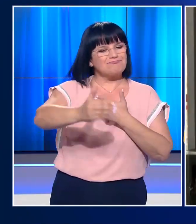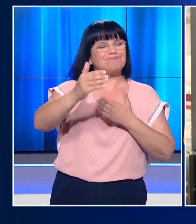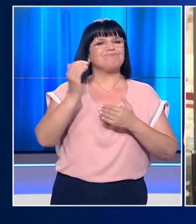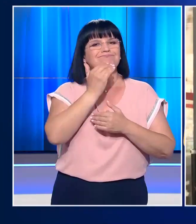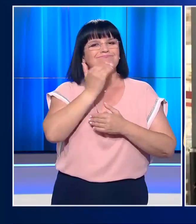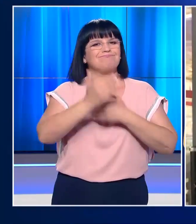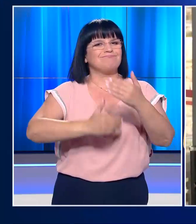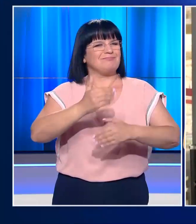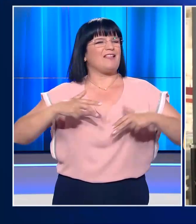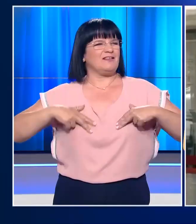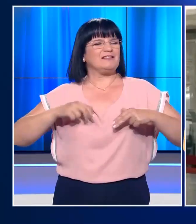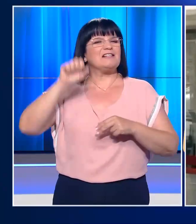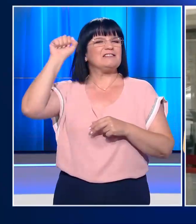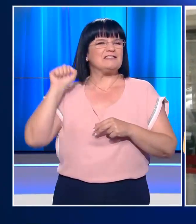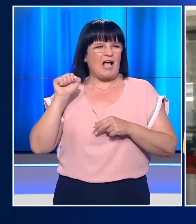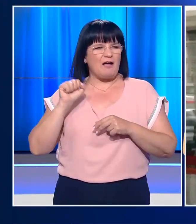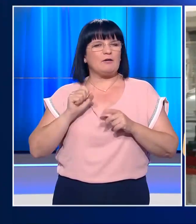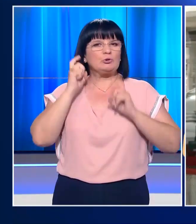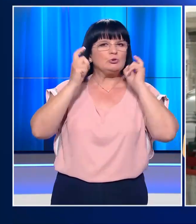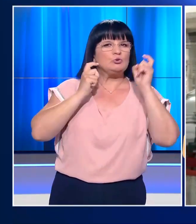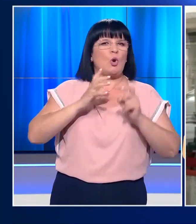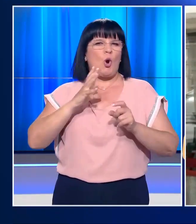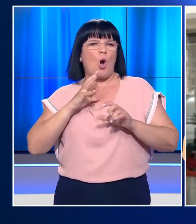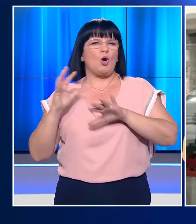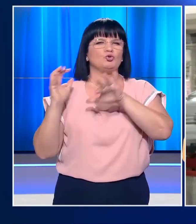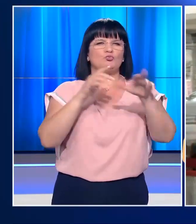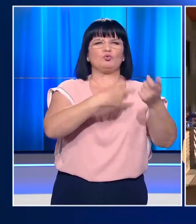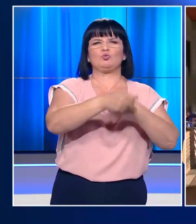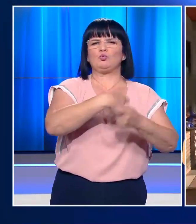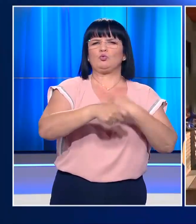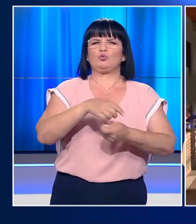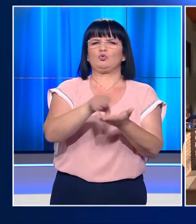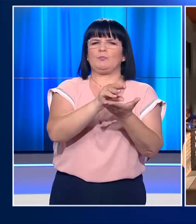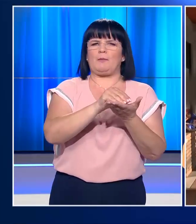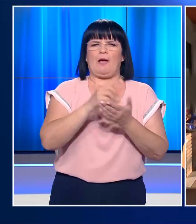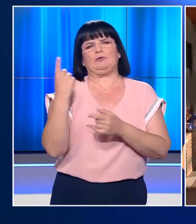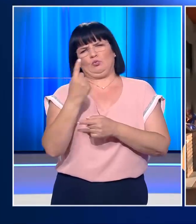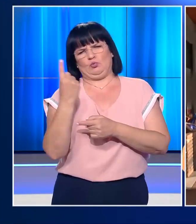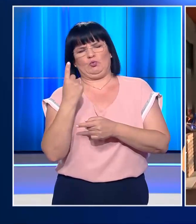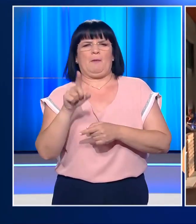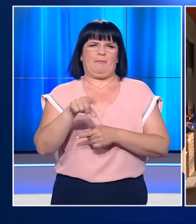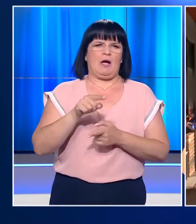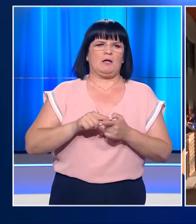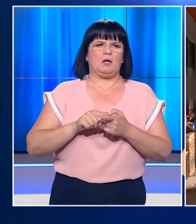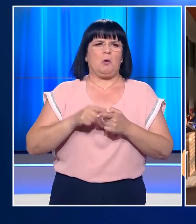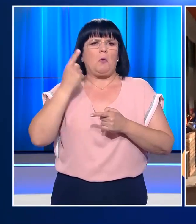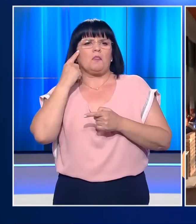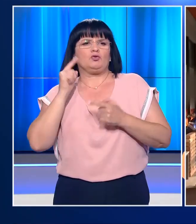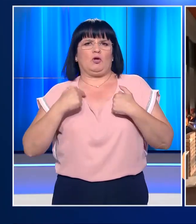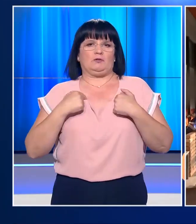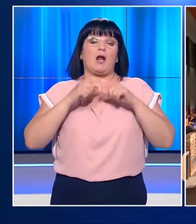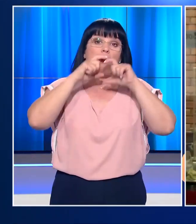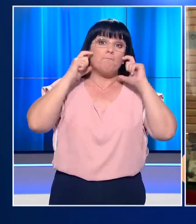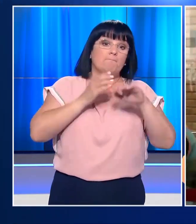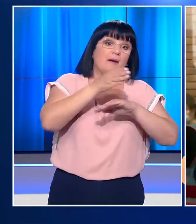αποφάσεις επισπεύστηκαν, καθώς το Σάββατο είναι η μέρα που πολλοί καταναλωτές επιλέγουν για τα ψώνια τους. Όχι, δεν το γνώριζα. Οπότε πρέπει να προμηθευτώ μία